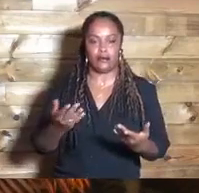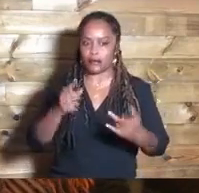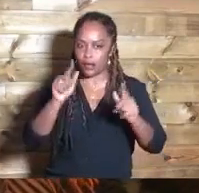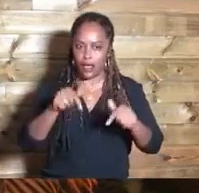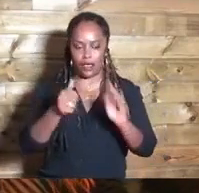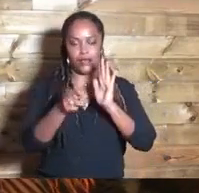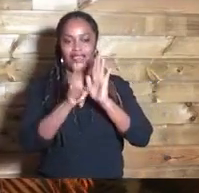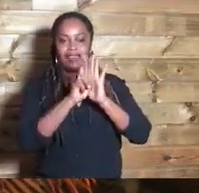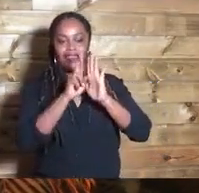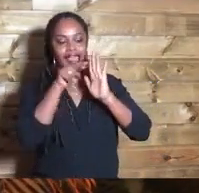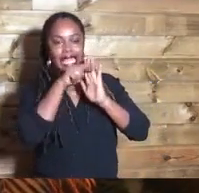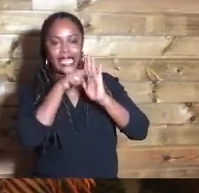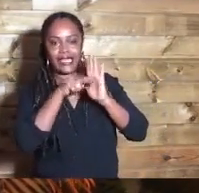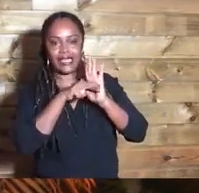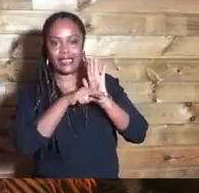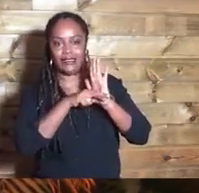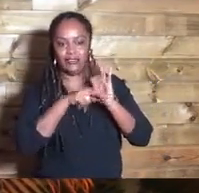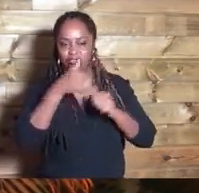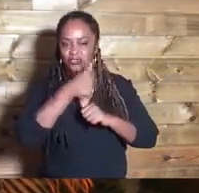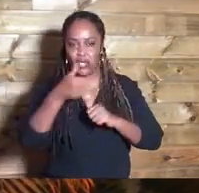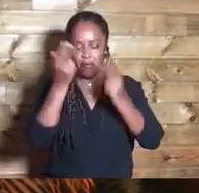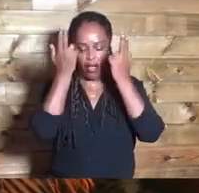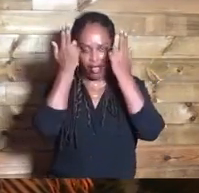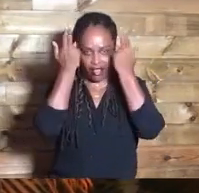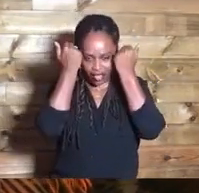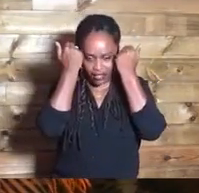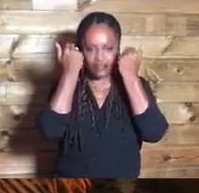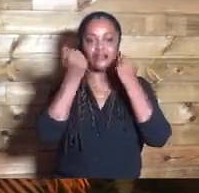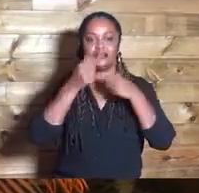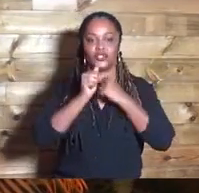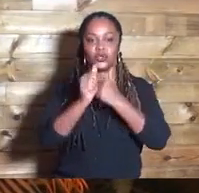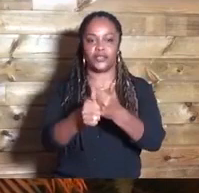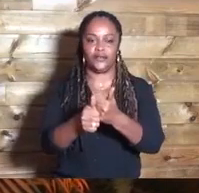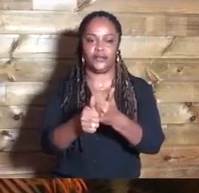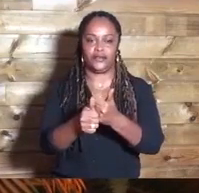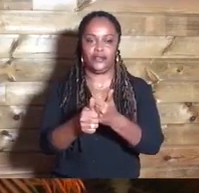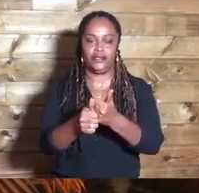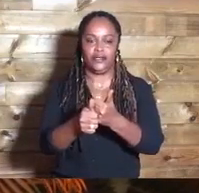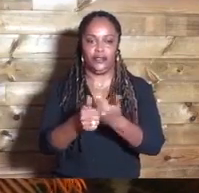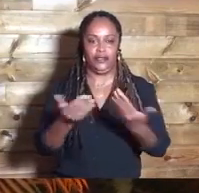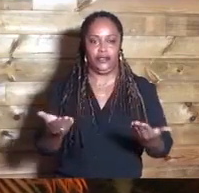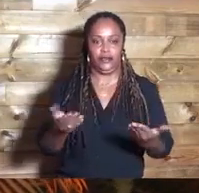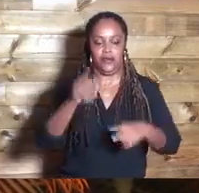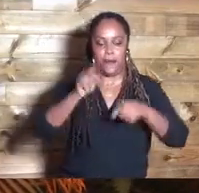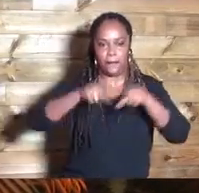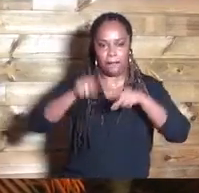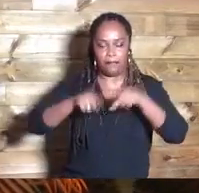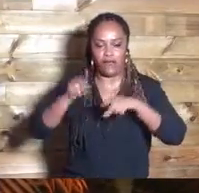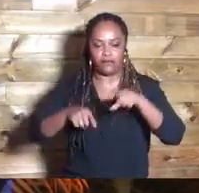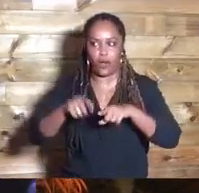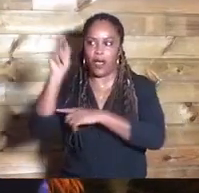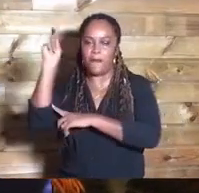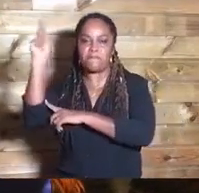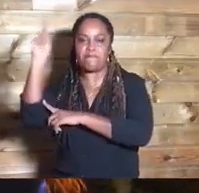règles. On ne peut qu'être les spectateurs d'une vie où quelquefois ces messieurs de